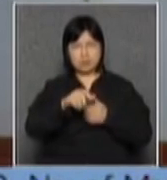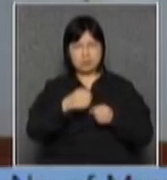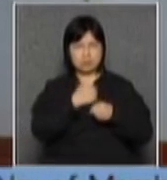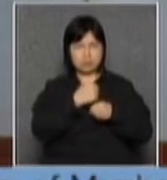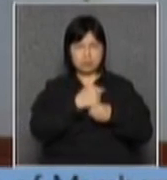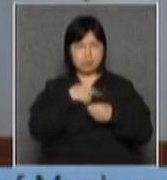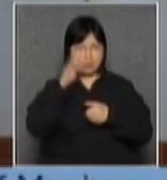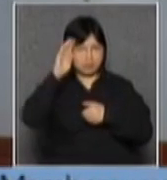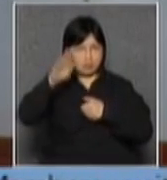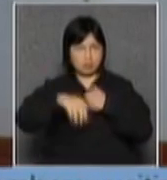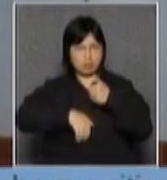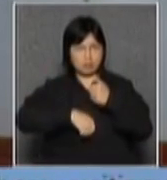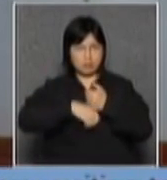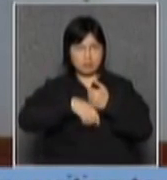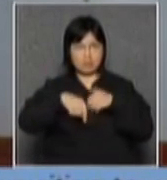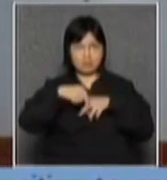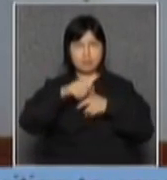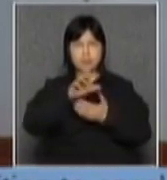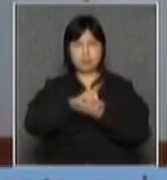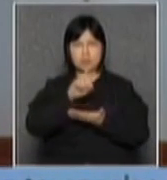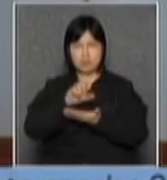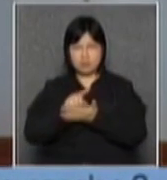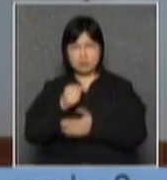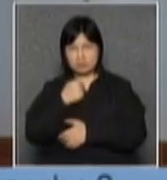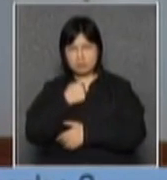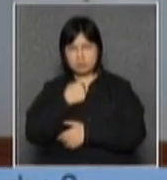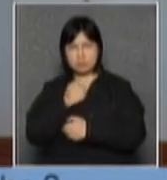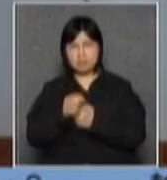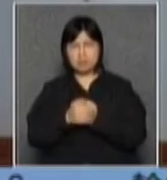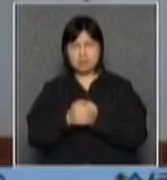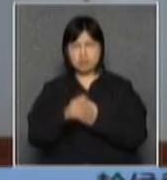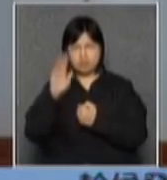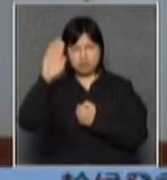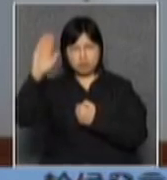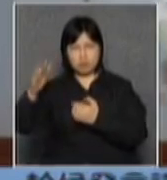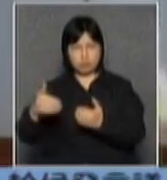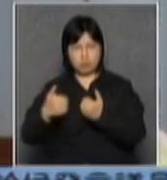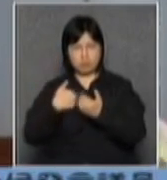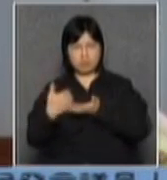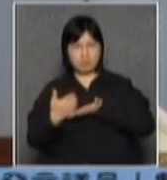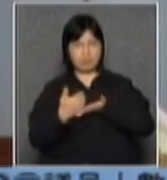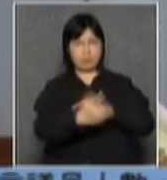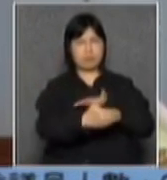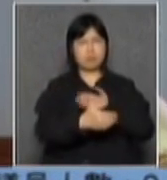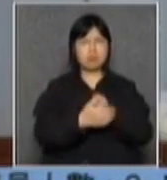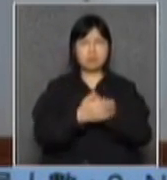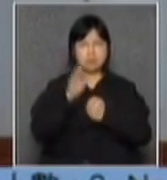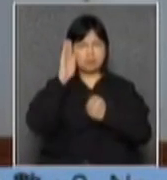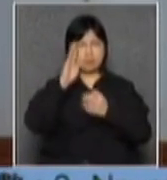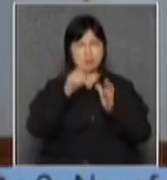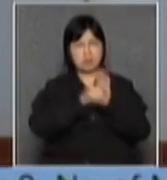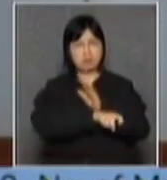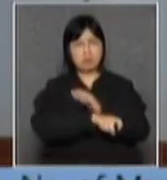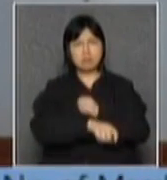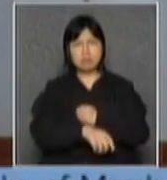金，每一年又要將嗰啲將來出現嘅盈餘再撥埋落嗰個未來基金嗰度呢，我就唔會